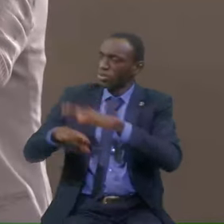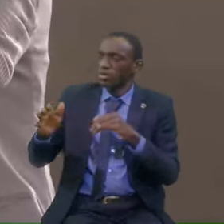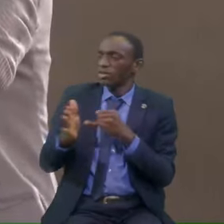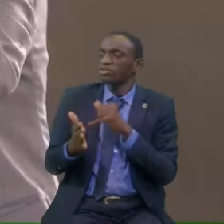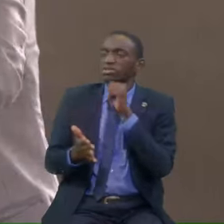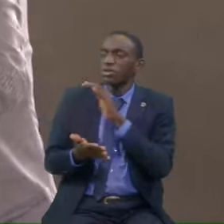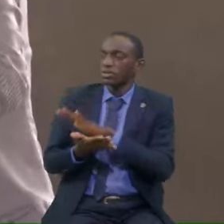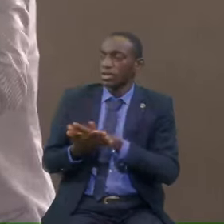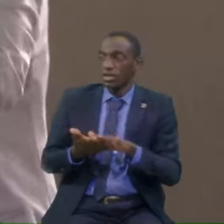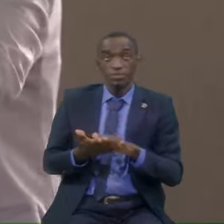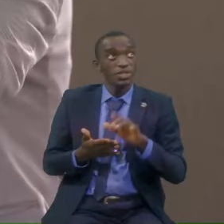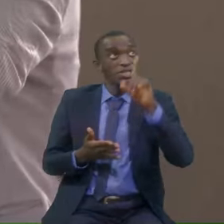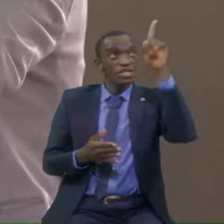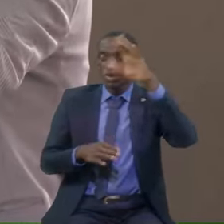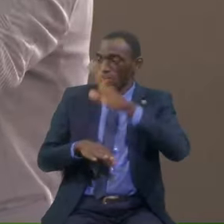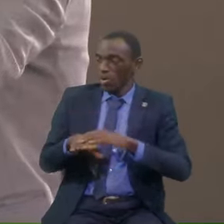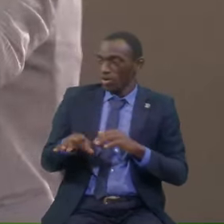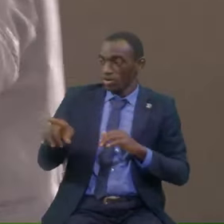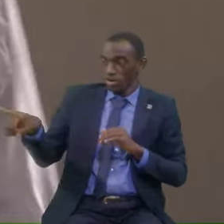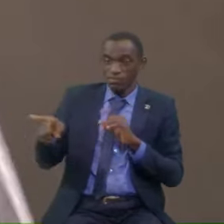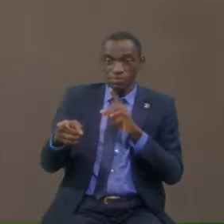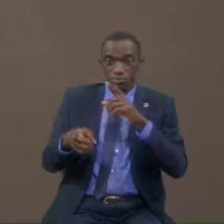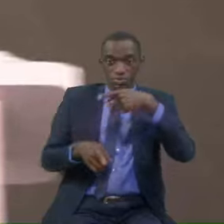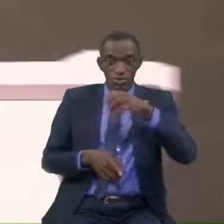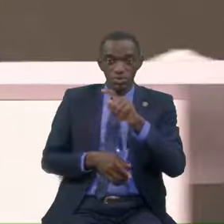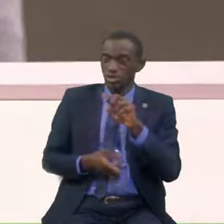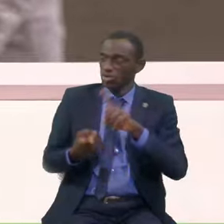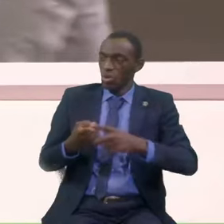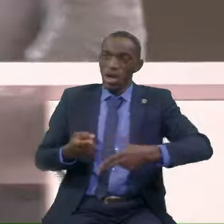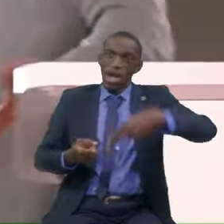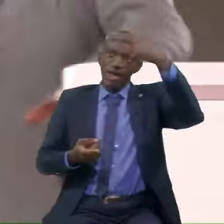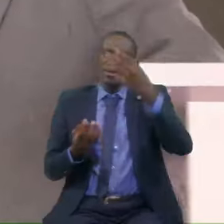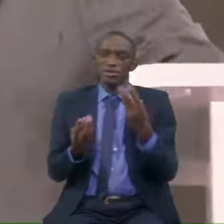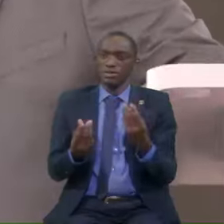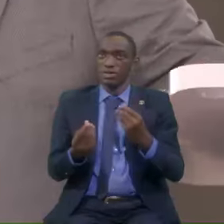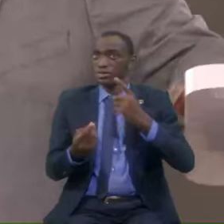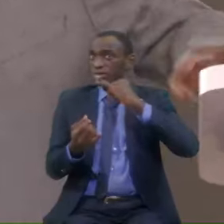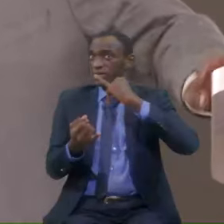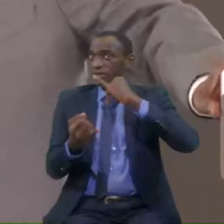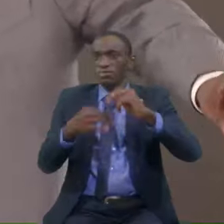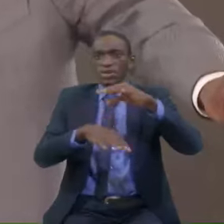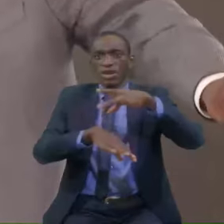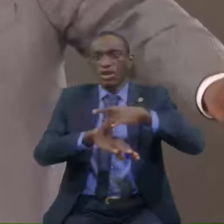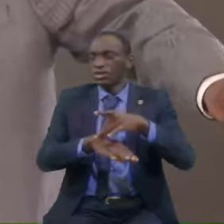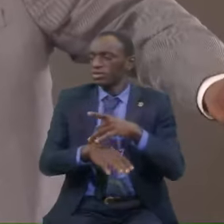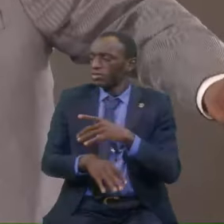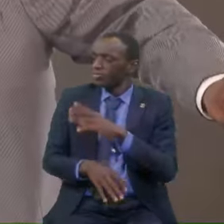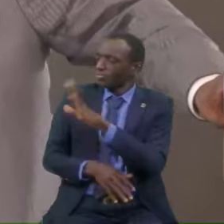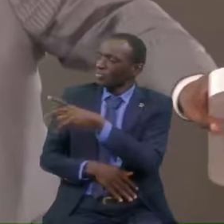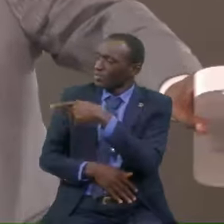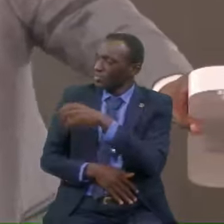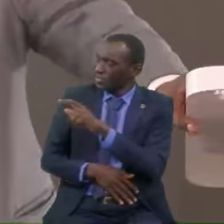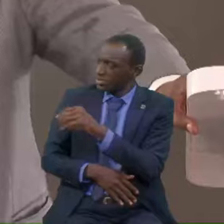Il l'appelait à la terre plus haute, aux extrémités de la terre. Pierre, deuxième fois, lève-toi et